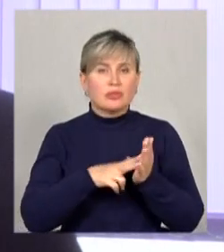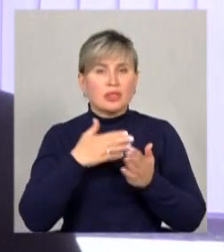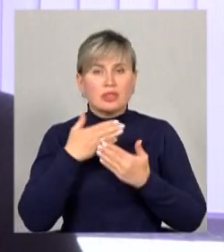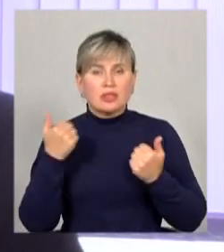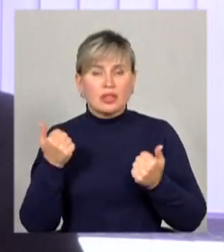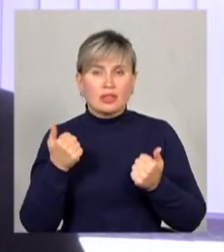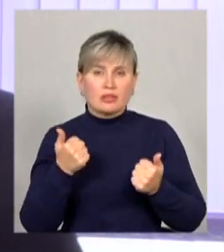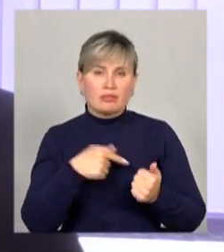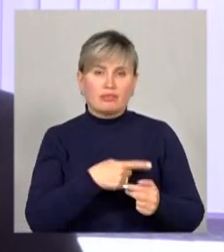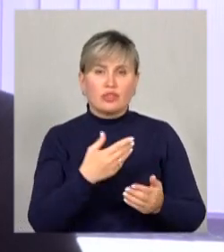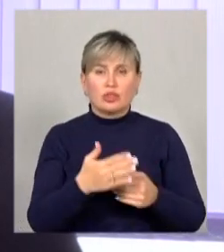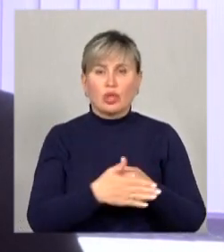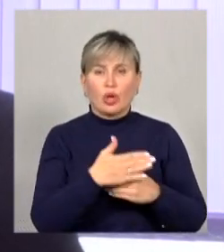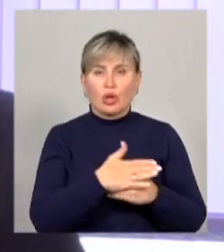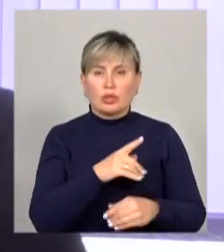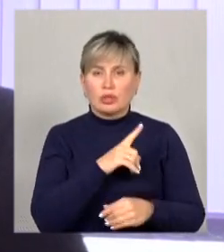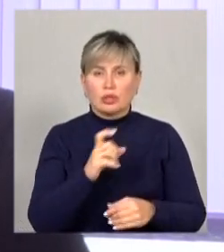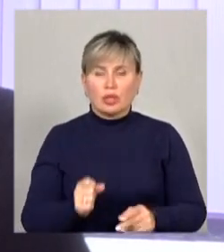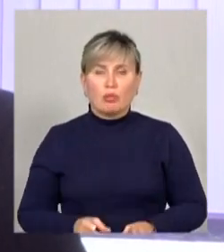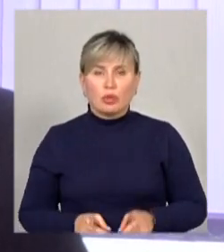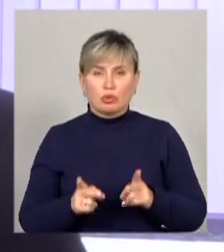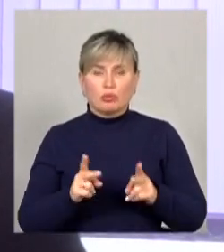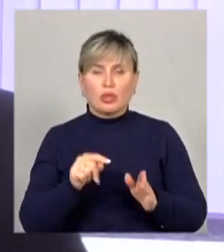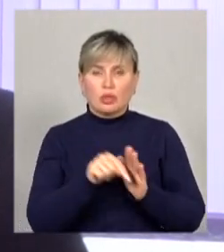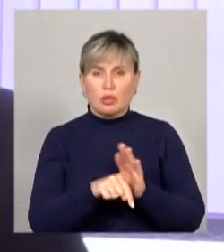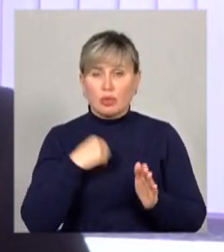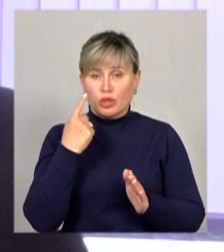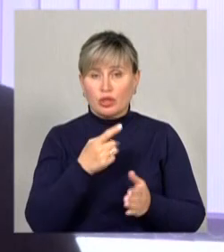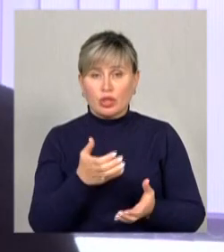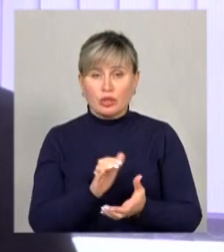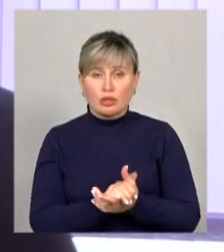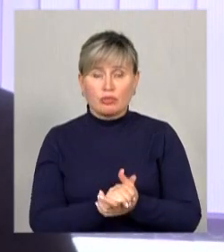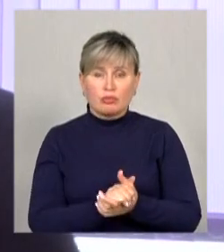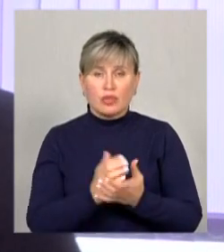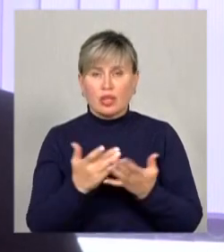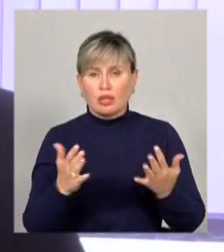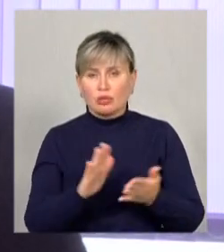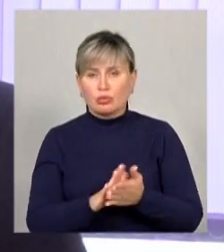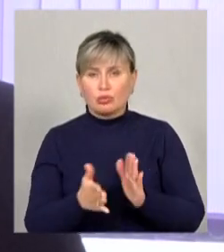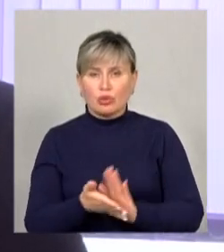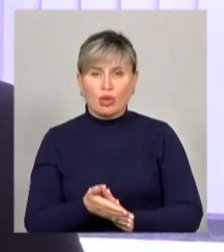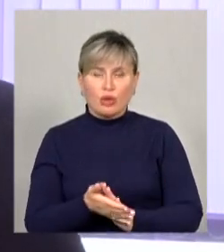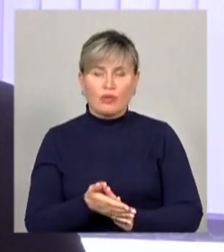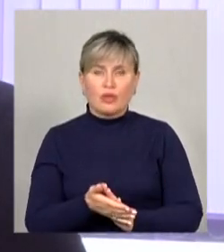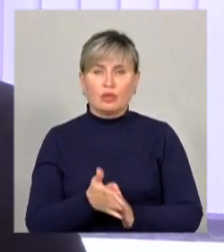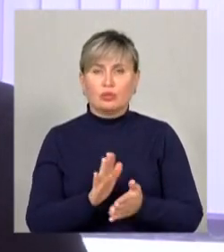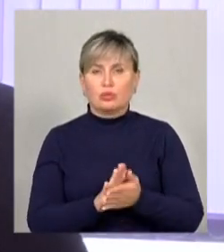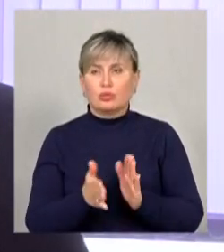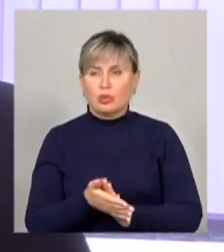наказание за совершенные преступления. Там мы лично ознакомились с бытовыми условиями, с